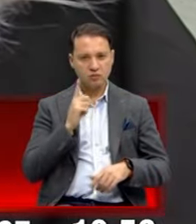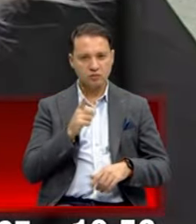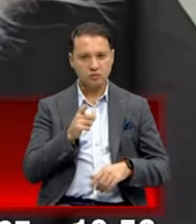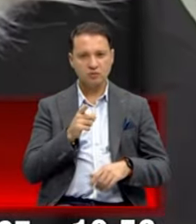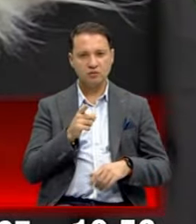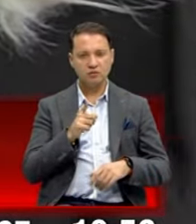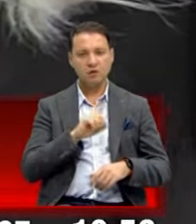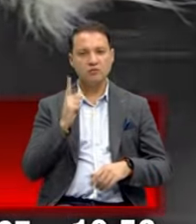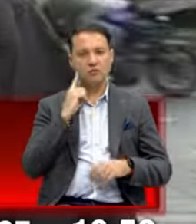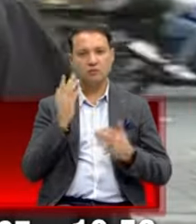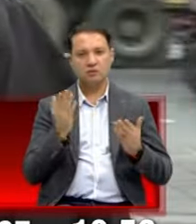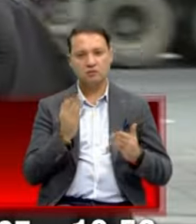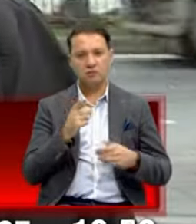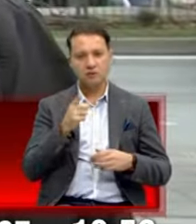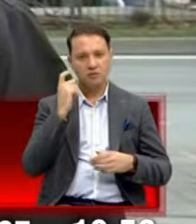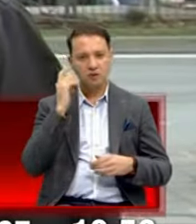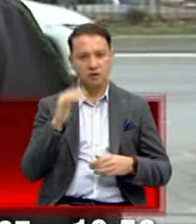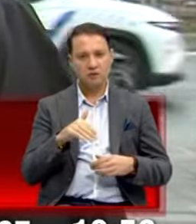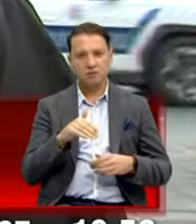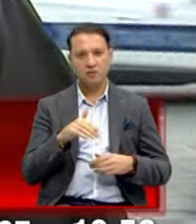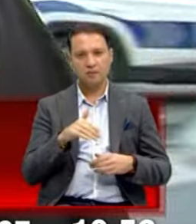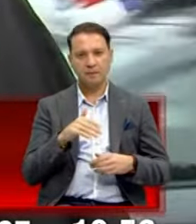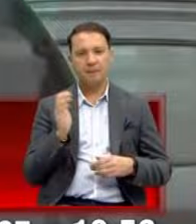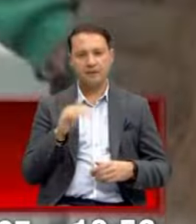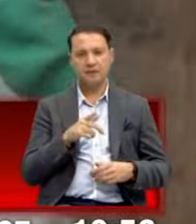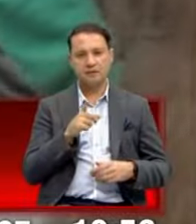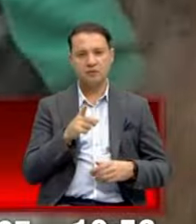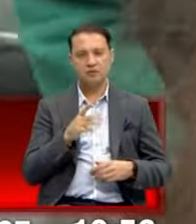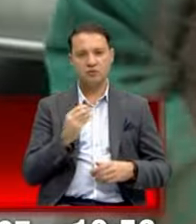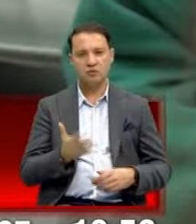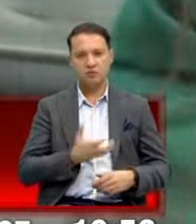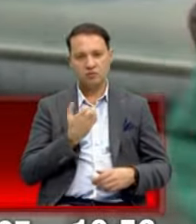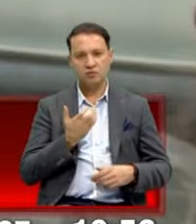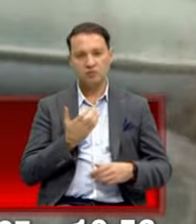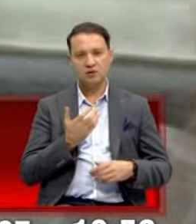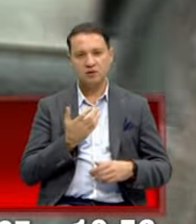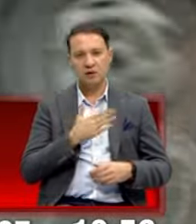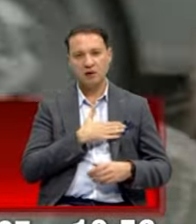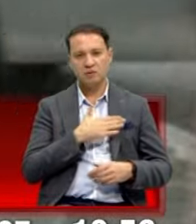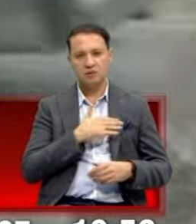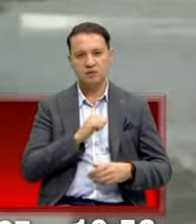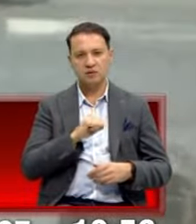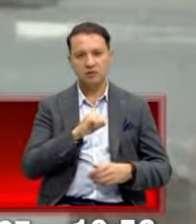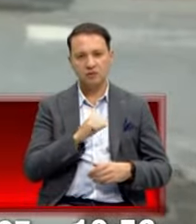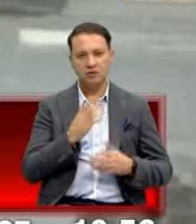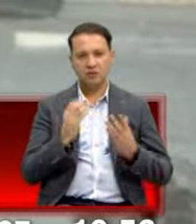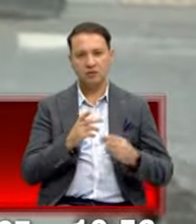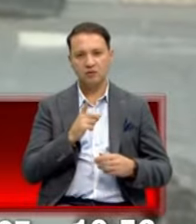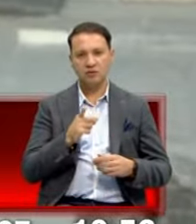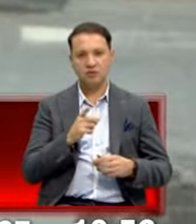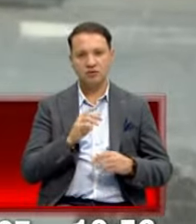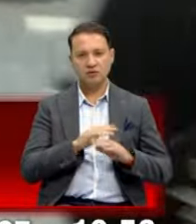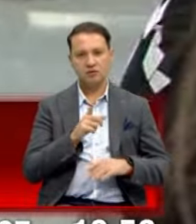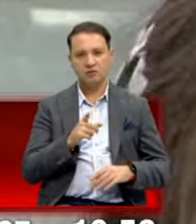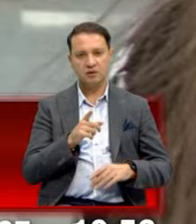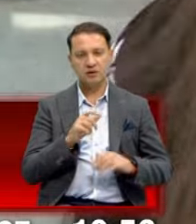hiç? Hayır, duymadım. Sizin başınıza geldi mi? Geldi. İşte çok üzüldüğün zaman işte kalbin hızlı çarpması falan oluyor yani. Onları